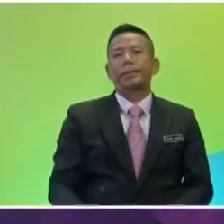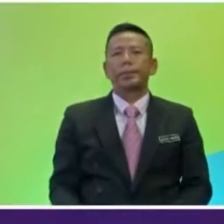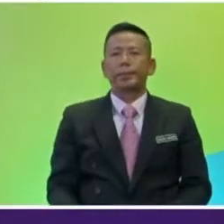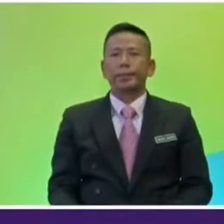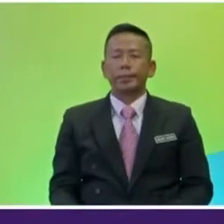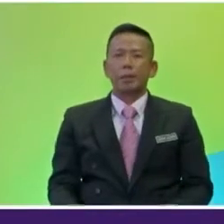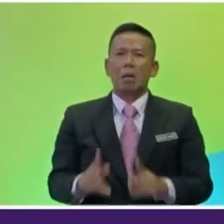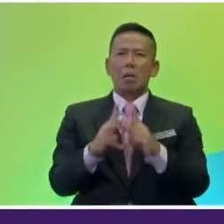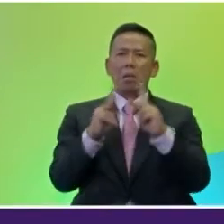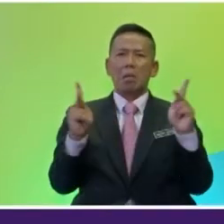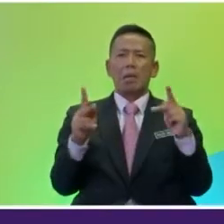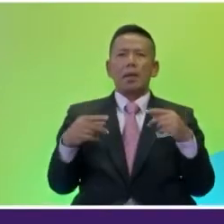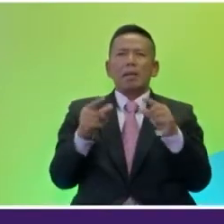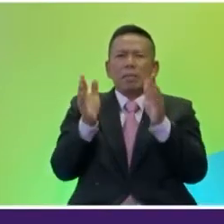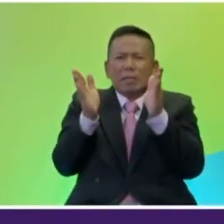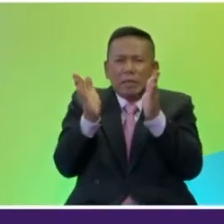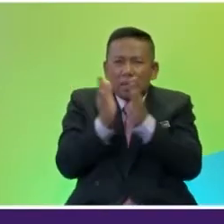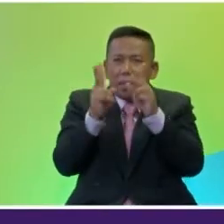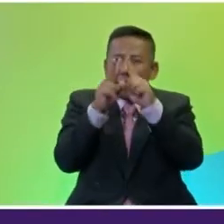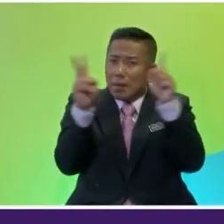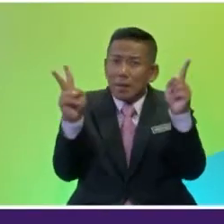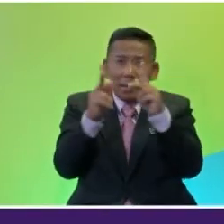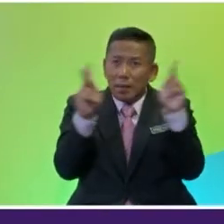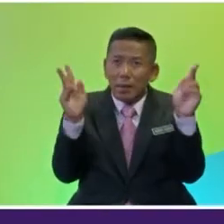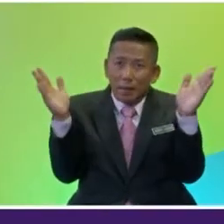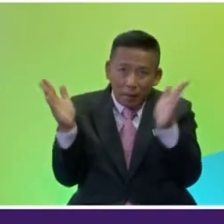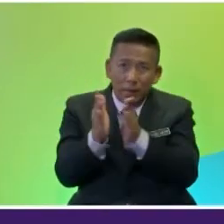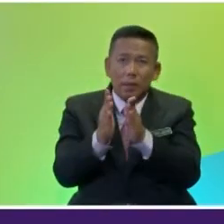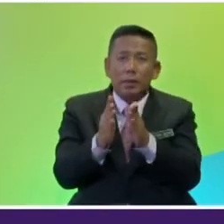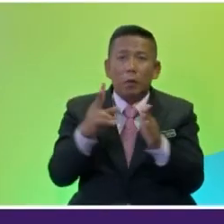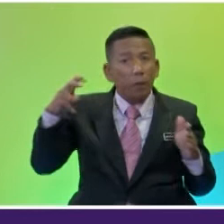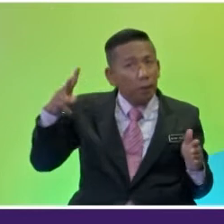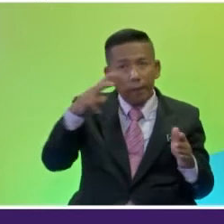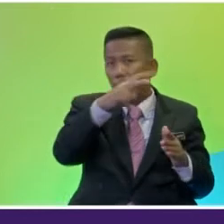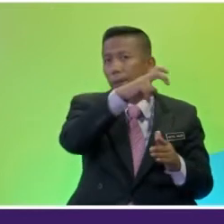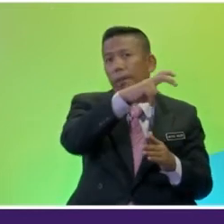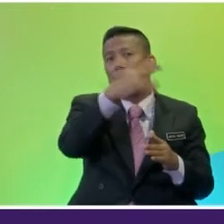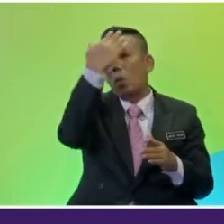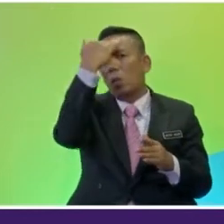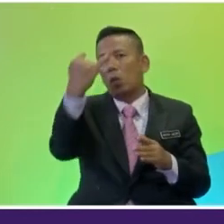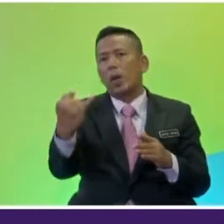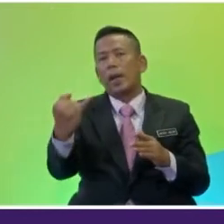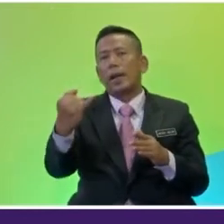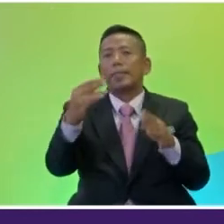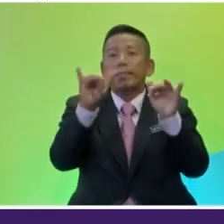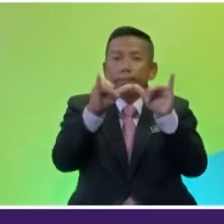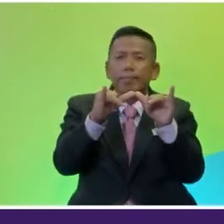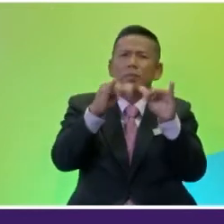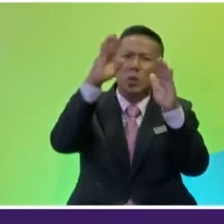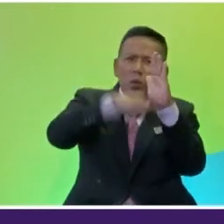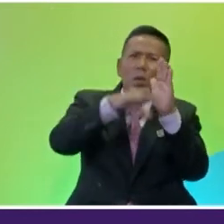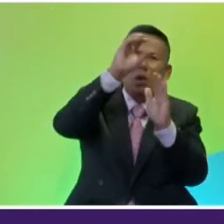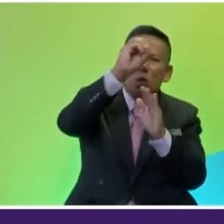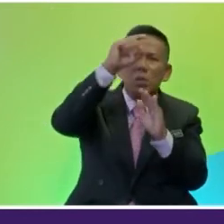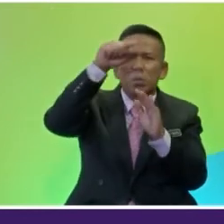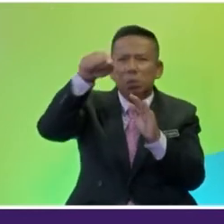yang paling seni di antara semua mikroorganisme tadi ini yang paling seni perannya size-nya kurang dari pada 5